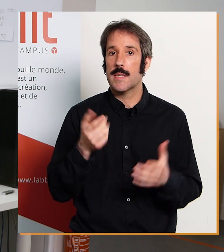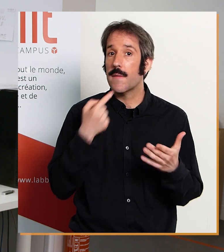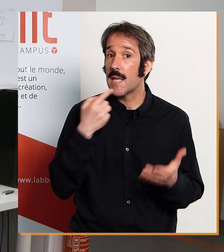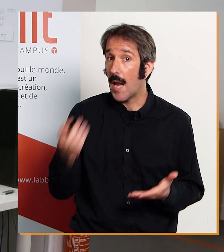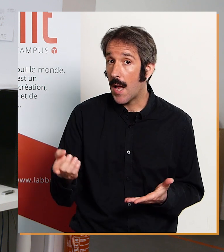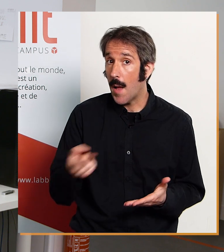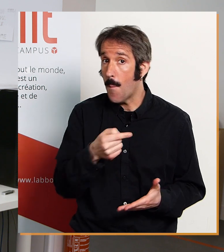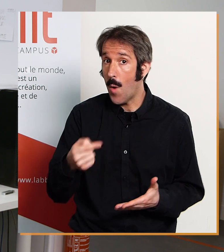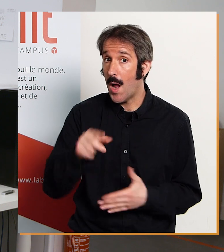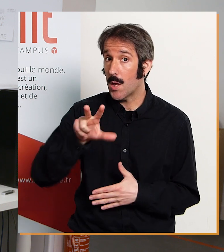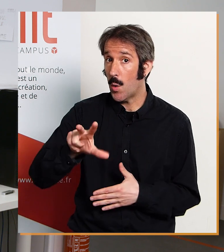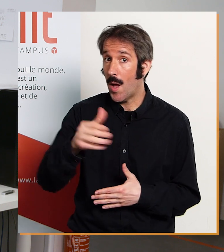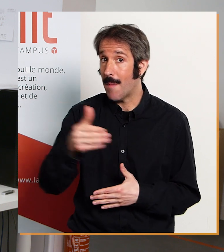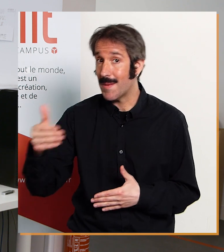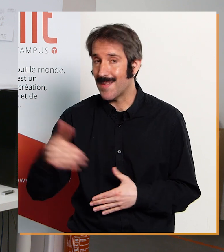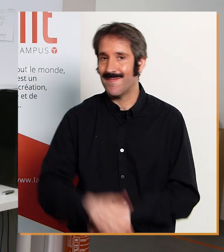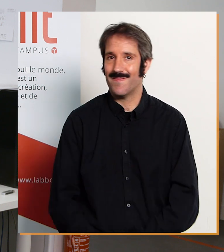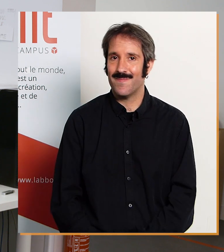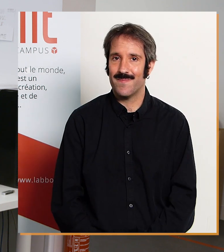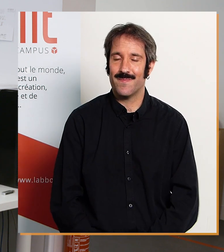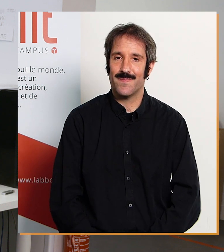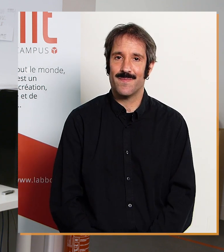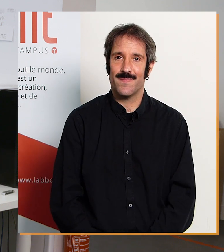j'indique ici moins et 3.